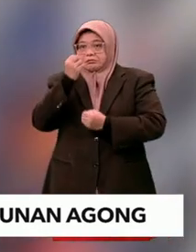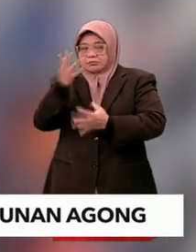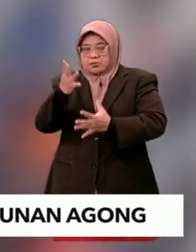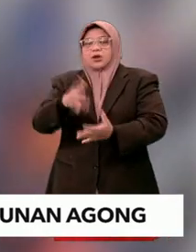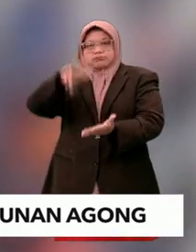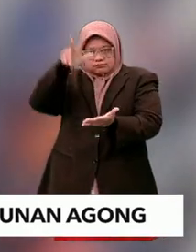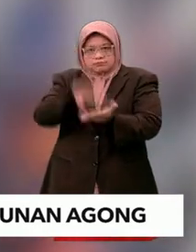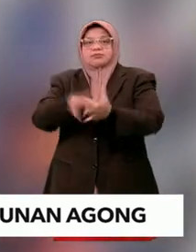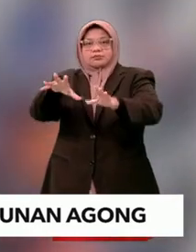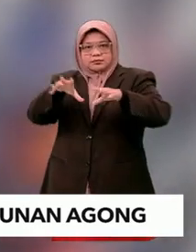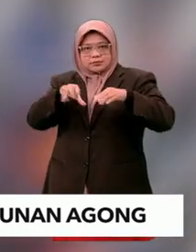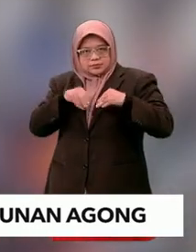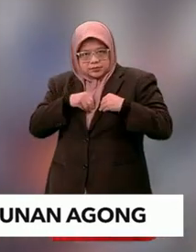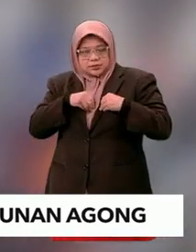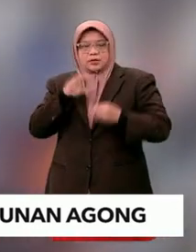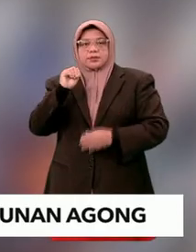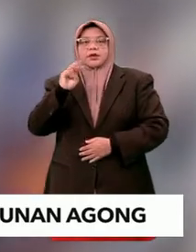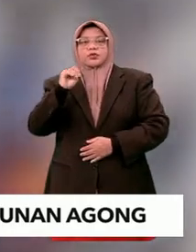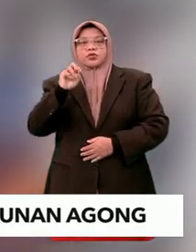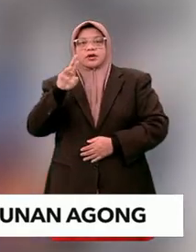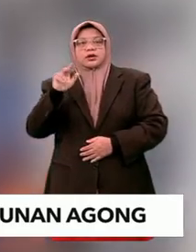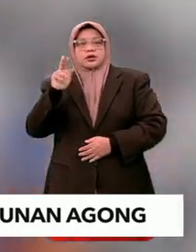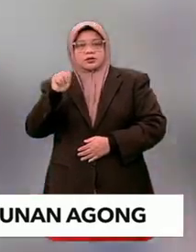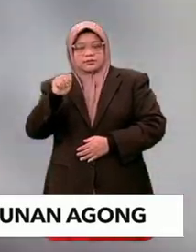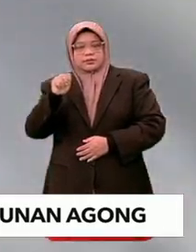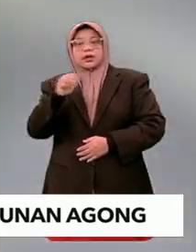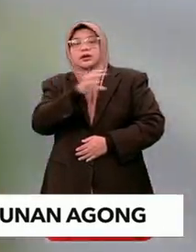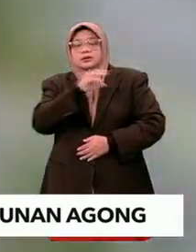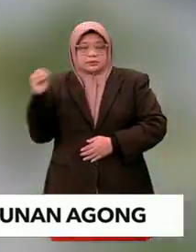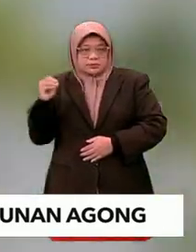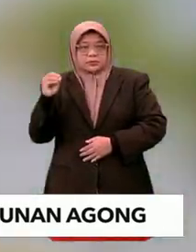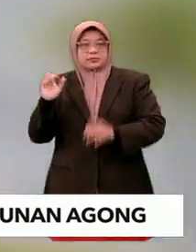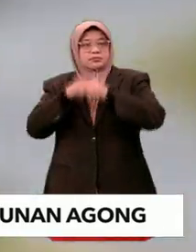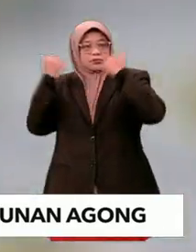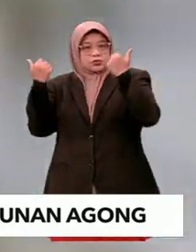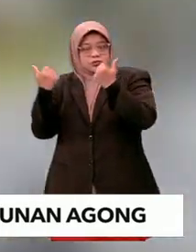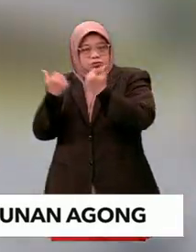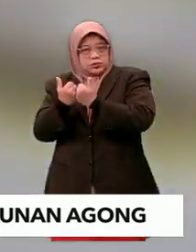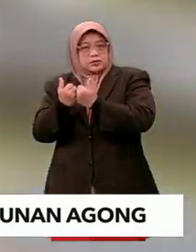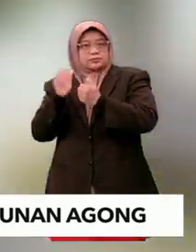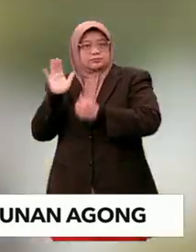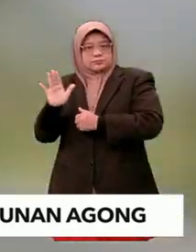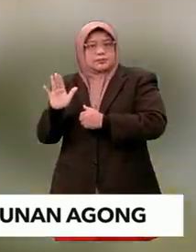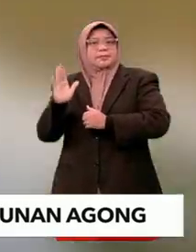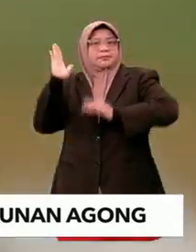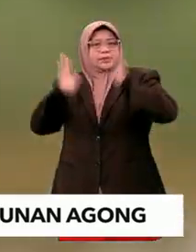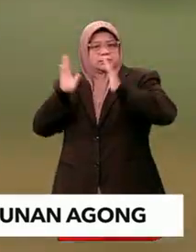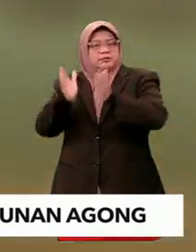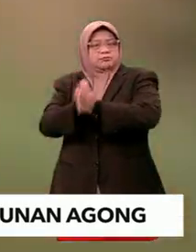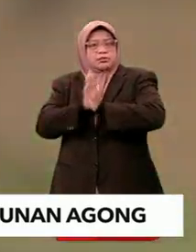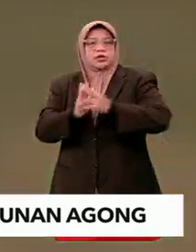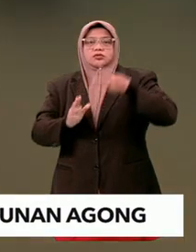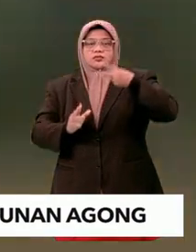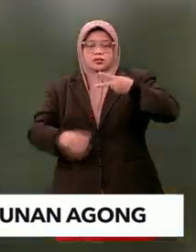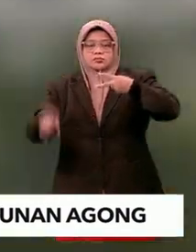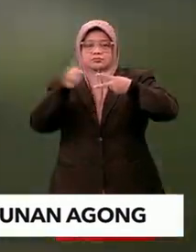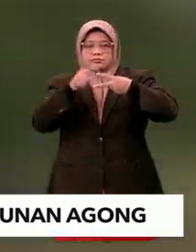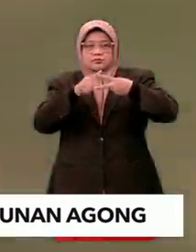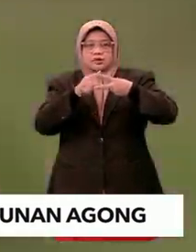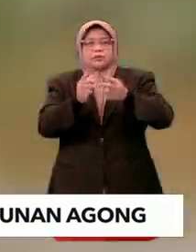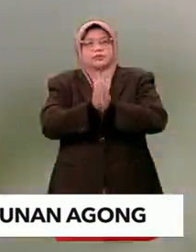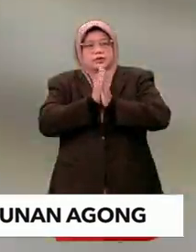telah menerima memori demi itu dalam memorandum itu pertumbuhan jalinan perpaduan negara Indonesia bentuk dua perkara yaitu memohon